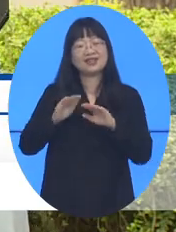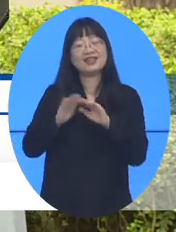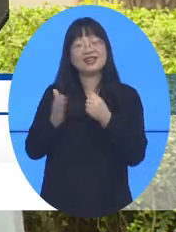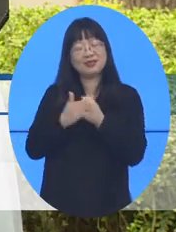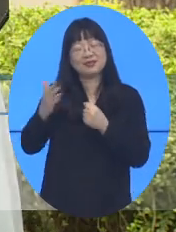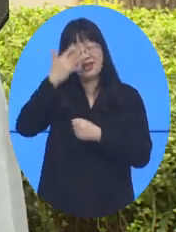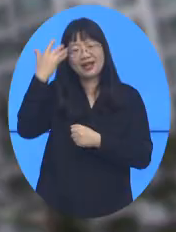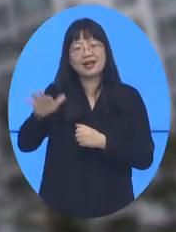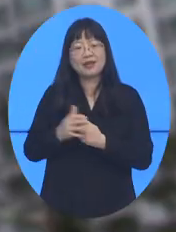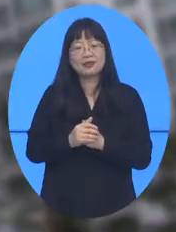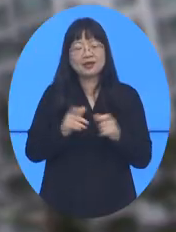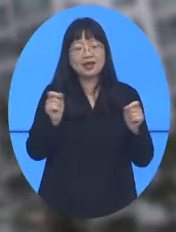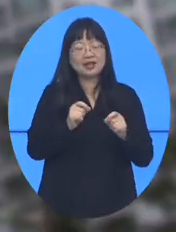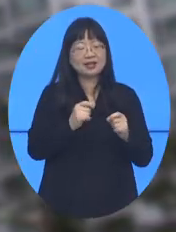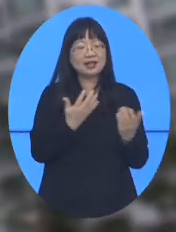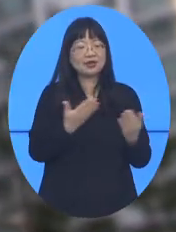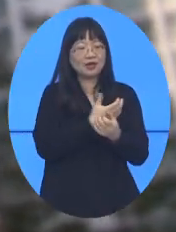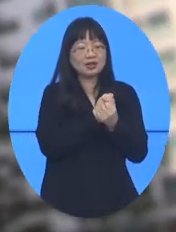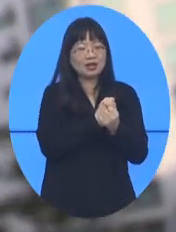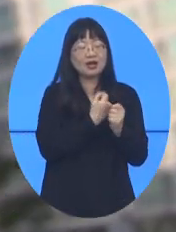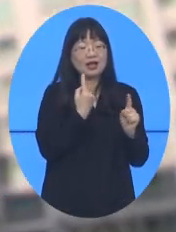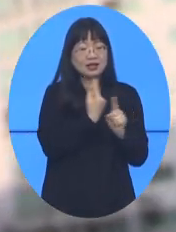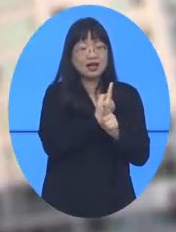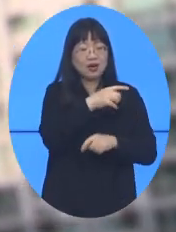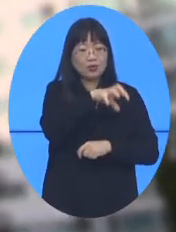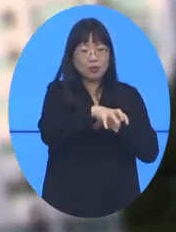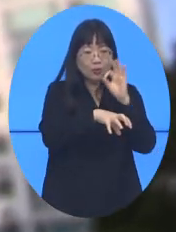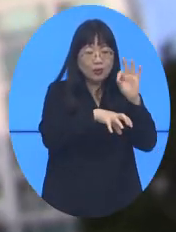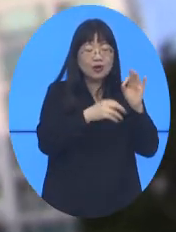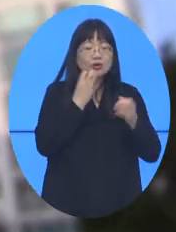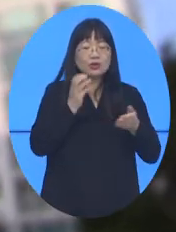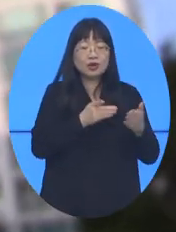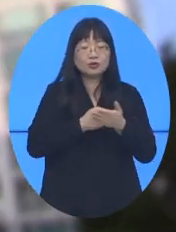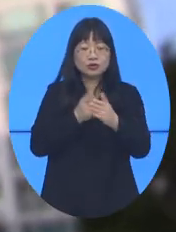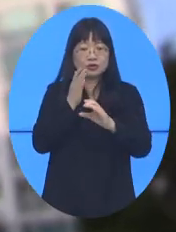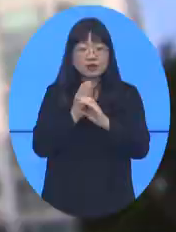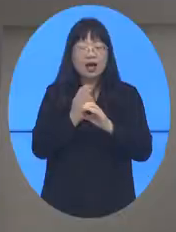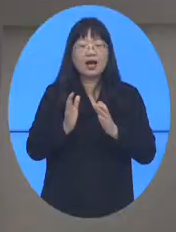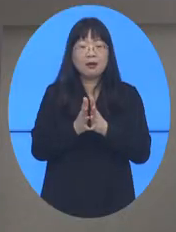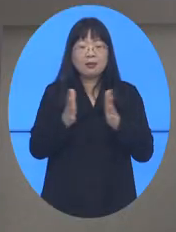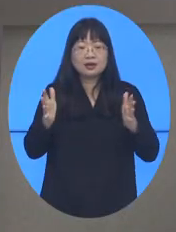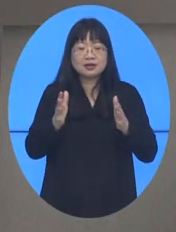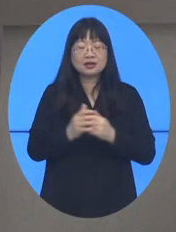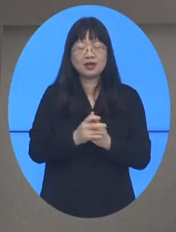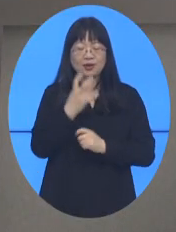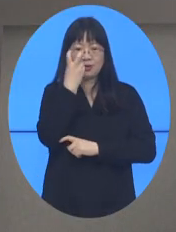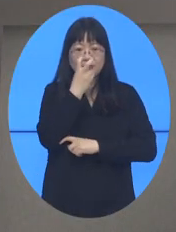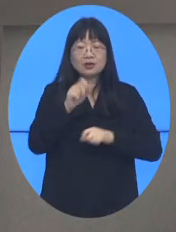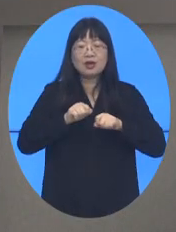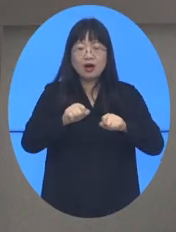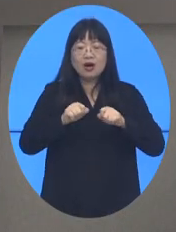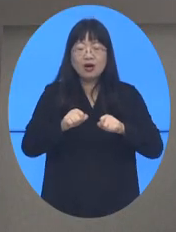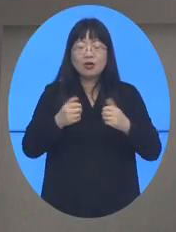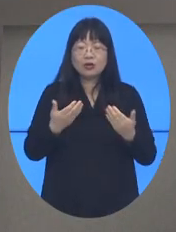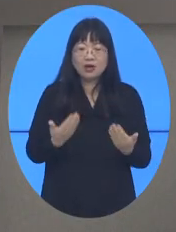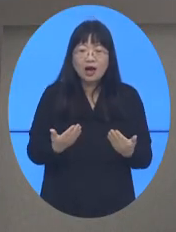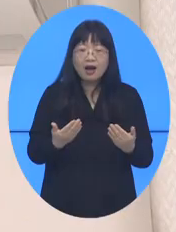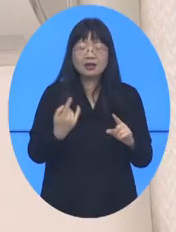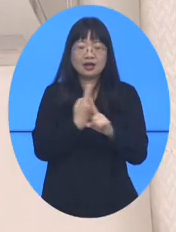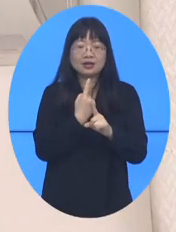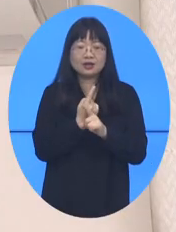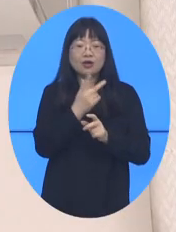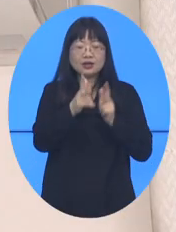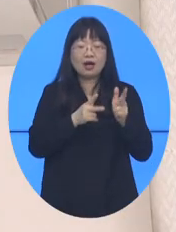해소가 됐으니까 단기 근로계약을 개선한 단지의 경우 경기도가 추진 중인 아파트 경비 청소 노동자